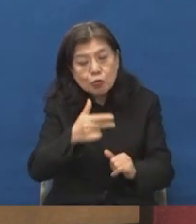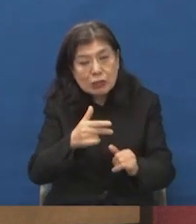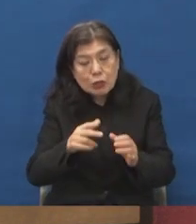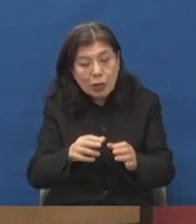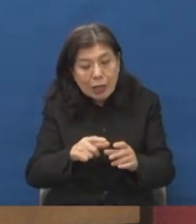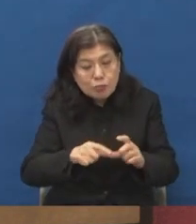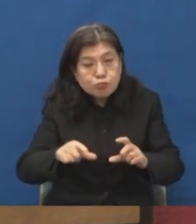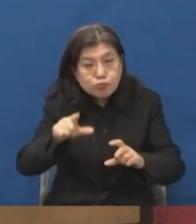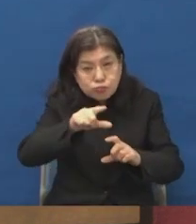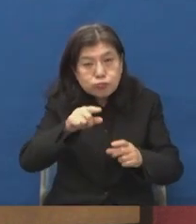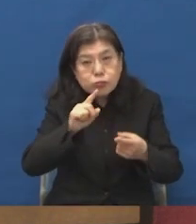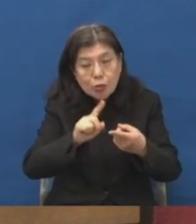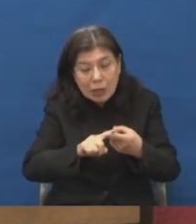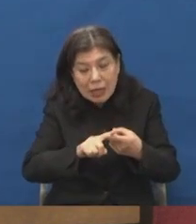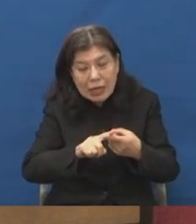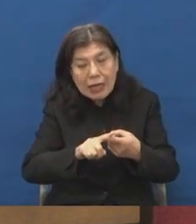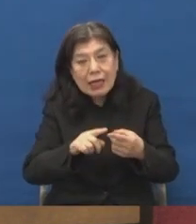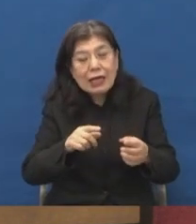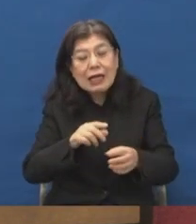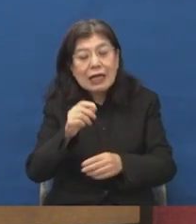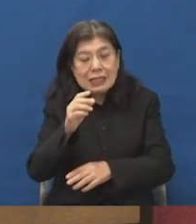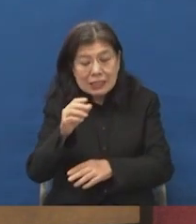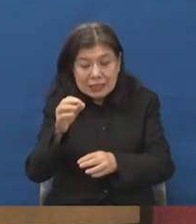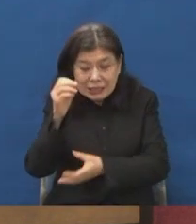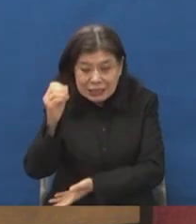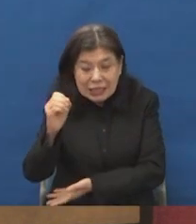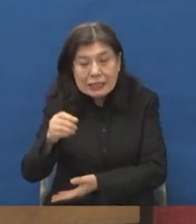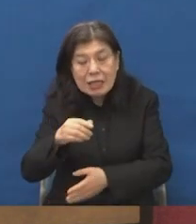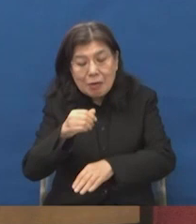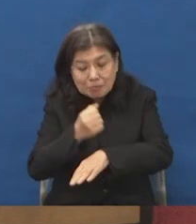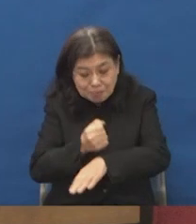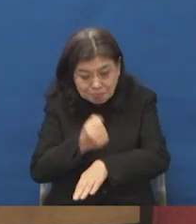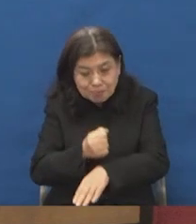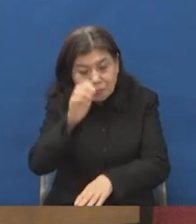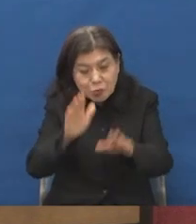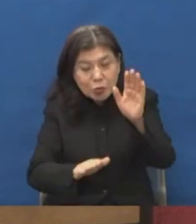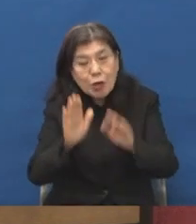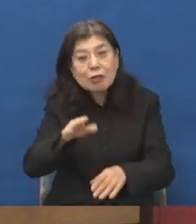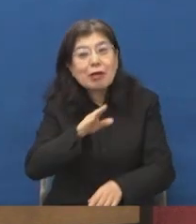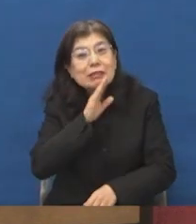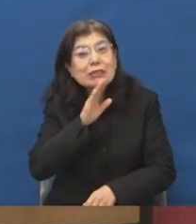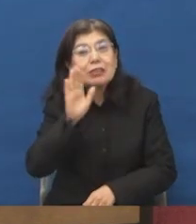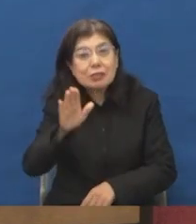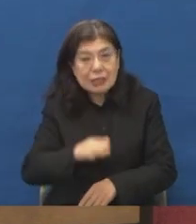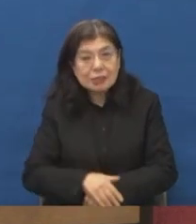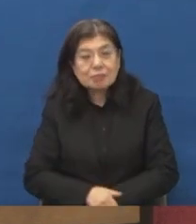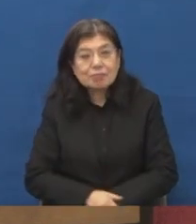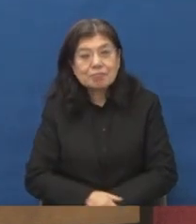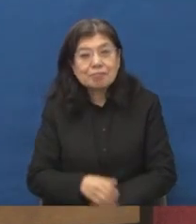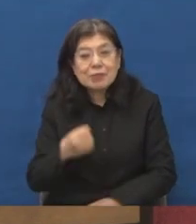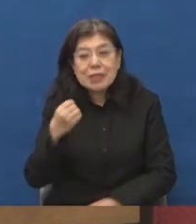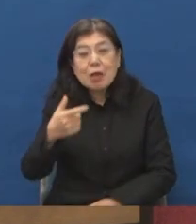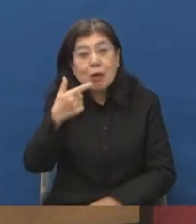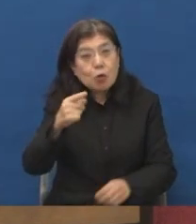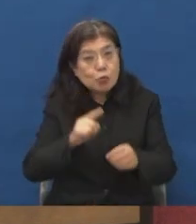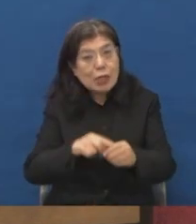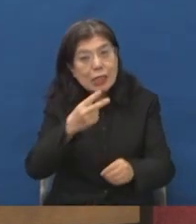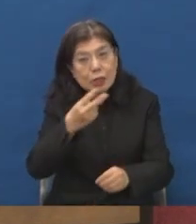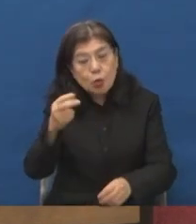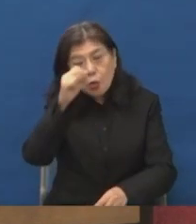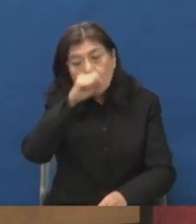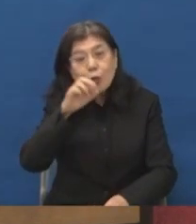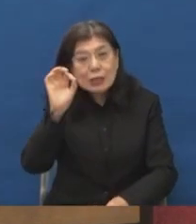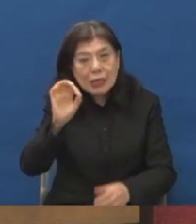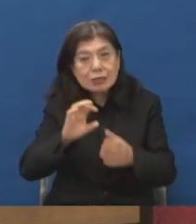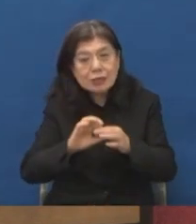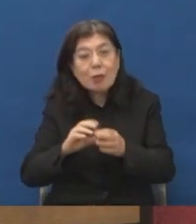など財政について予断を許さない状況にあるのは事実であります。令和6年度予算については持続